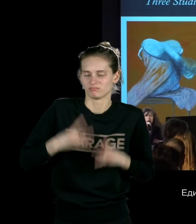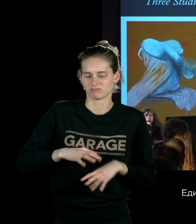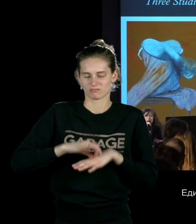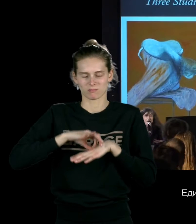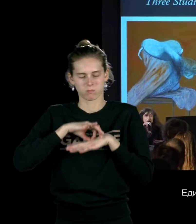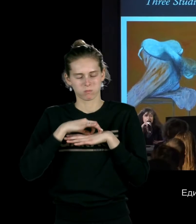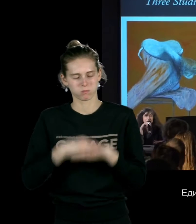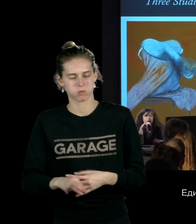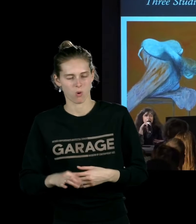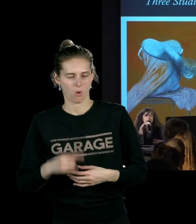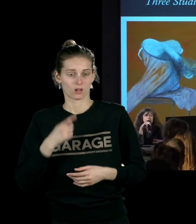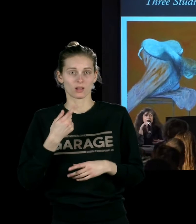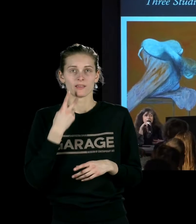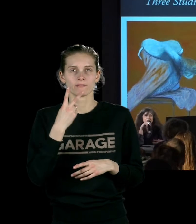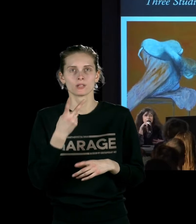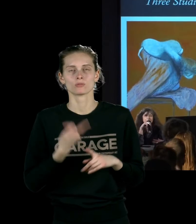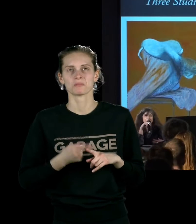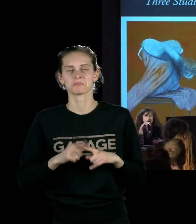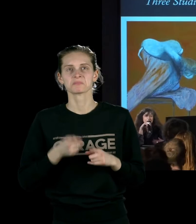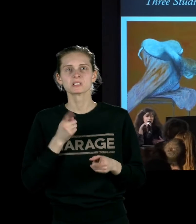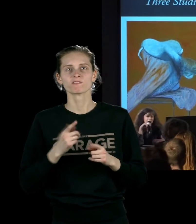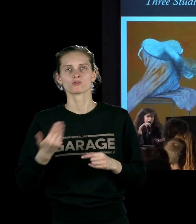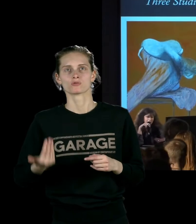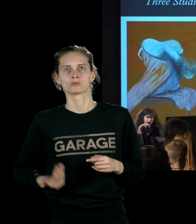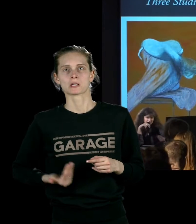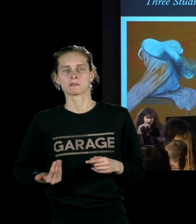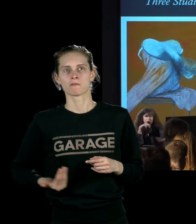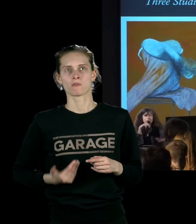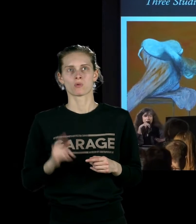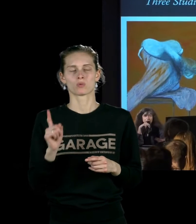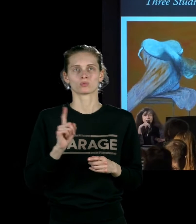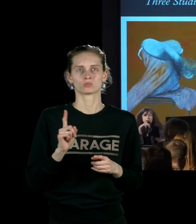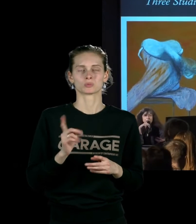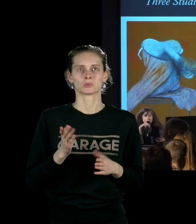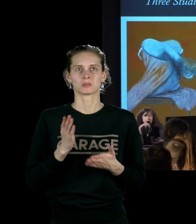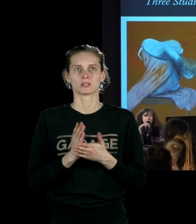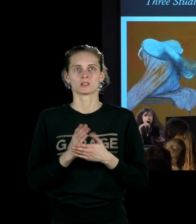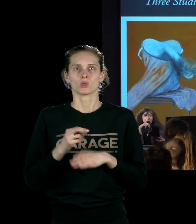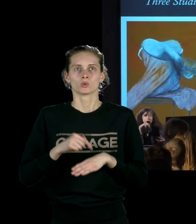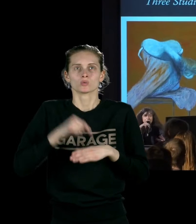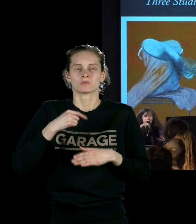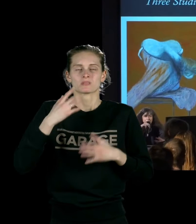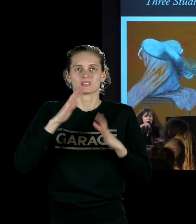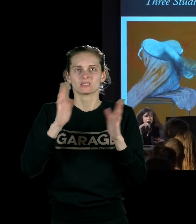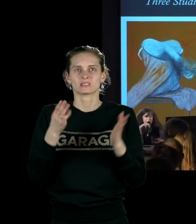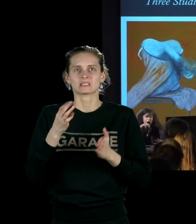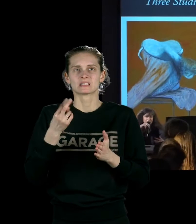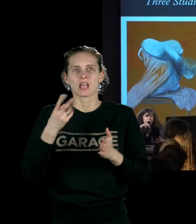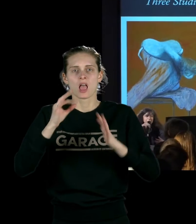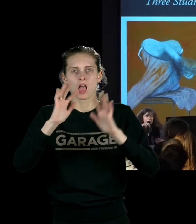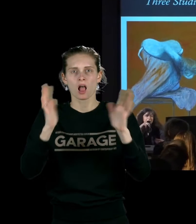ощущение боли и страдания, через вот это предельно интенсивное ощущение пребывания в теле, вот в этом странном,